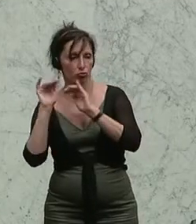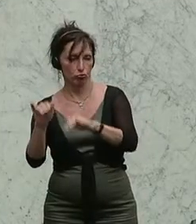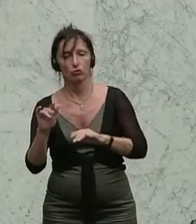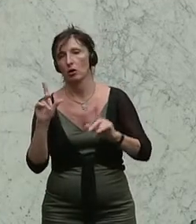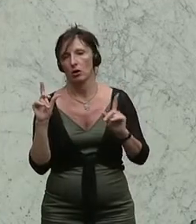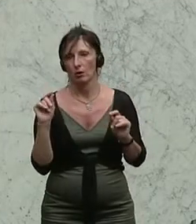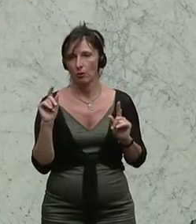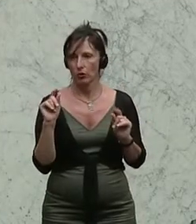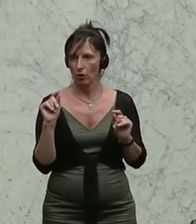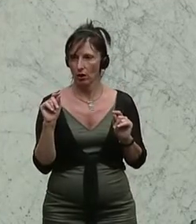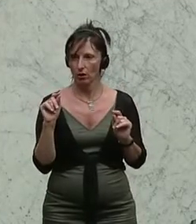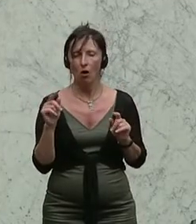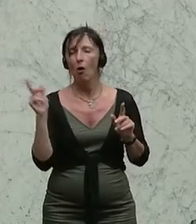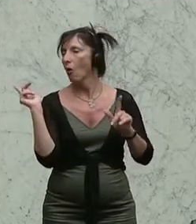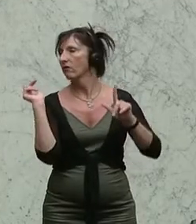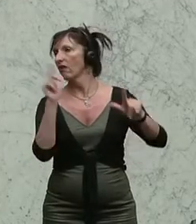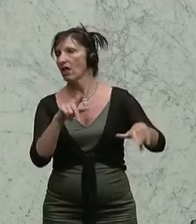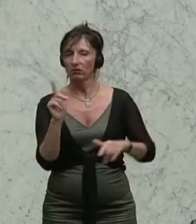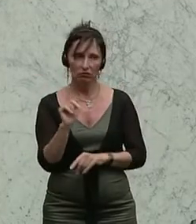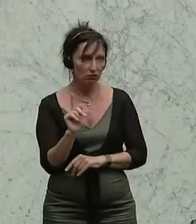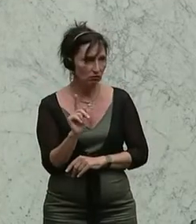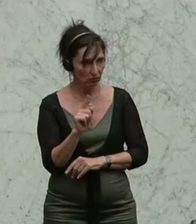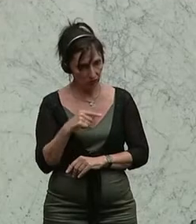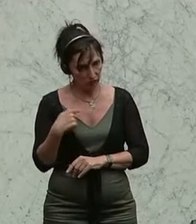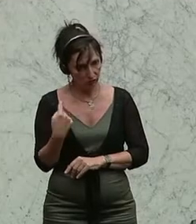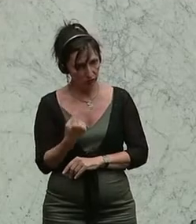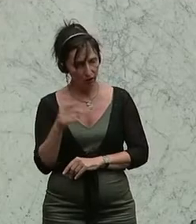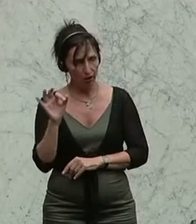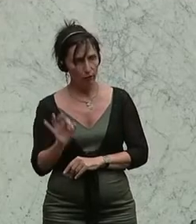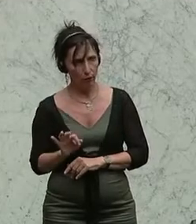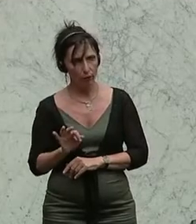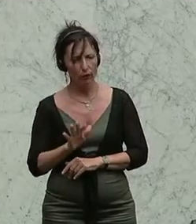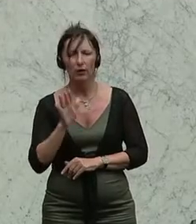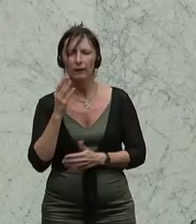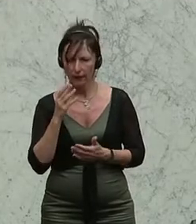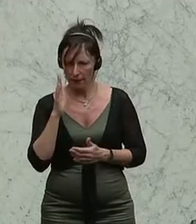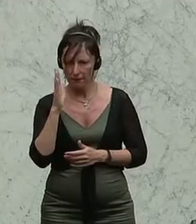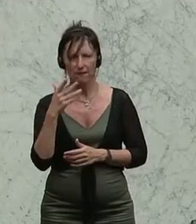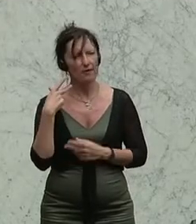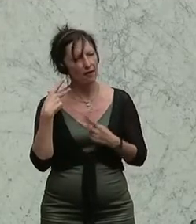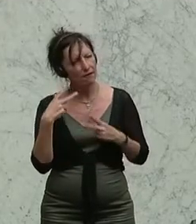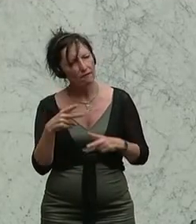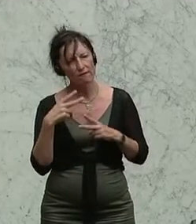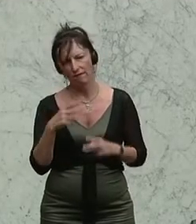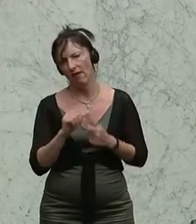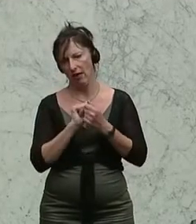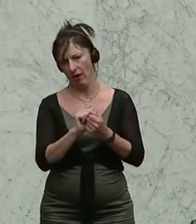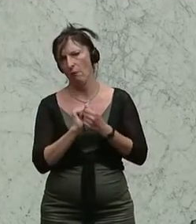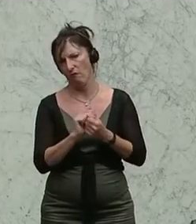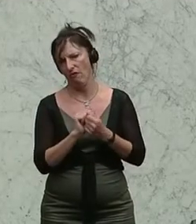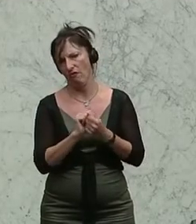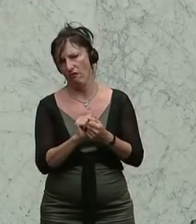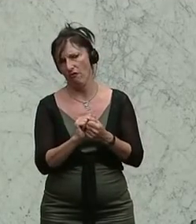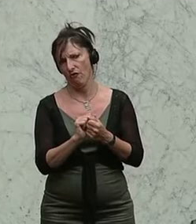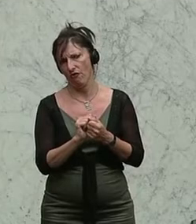diejenigen nicht im Regen stehen lassen. Wir Freiheitliche werden daher weiter dafür kämpfen, dass es Mindeststrafen